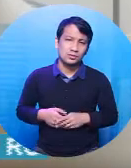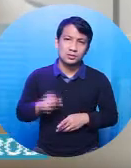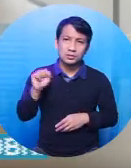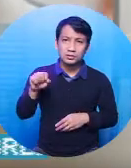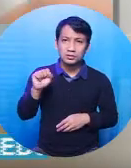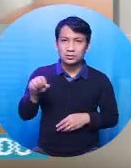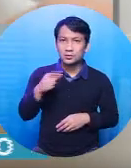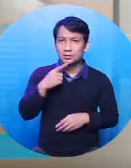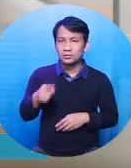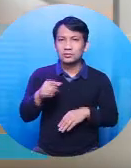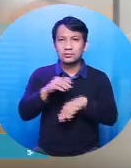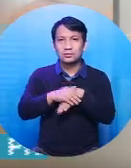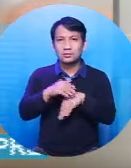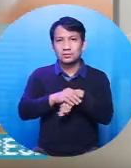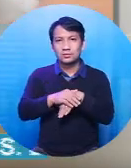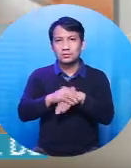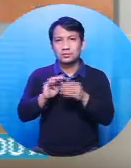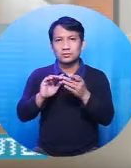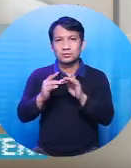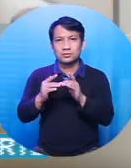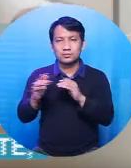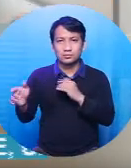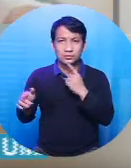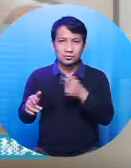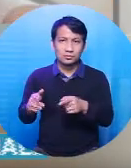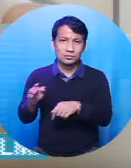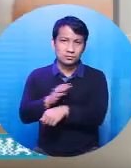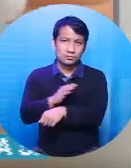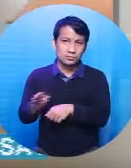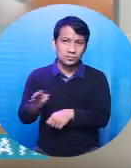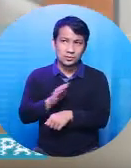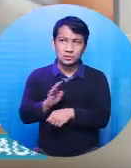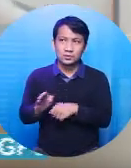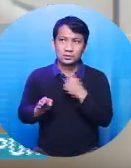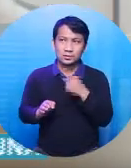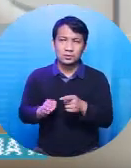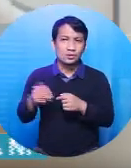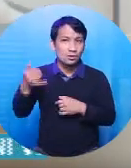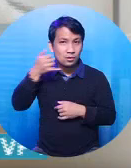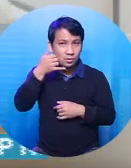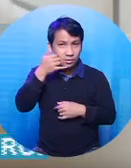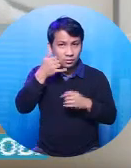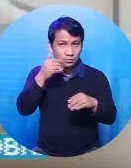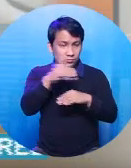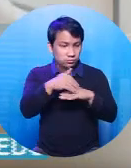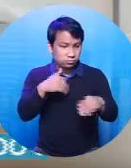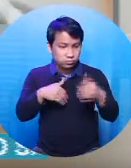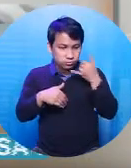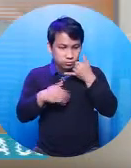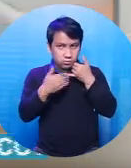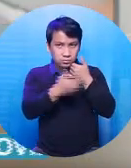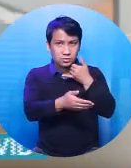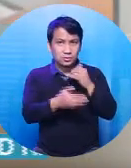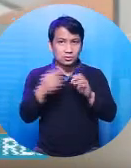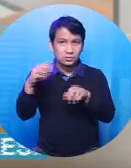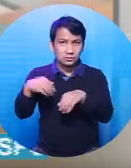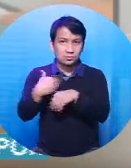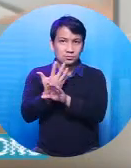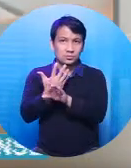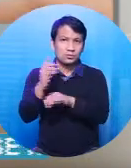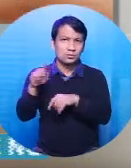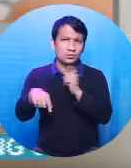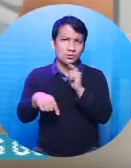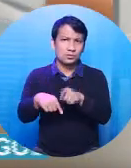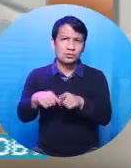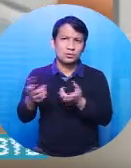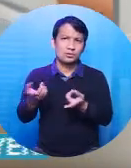sir. Nag-online seller kasi ako, sir. Tapos lagi akong busy, sir. Tapos tinatawagan ko sila naman to throw to video cam, sir. Hindi